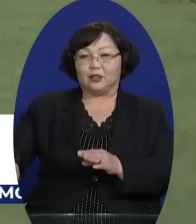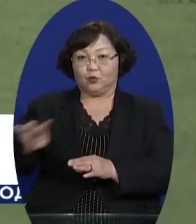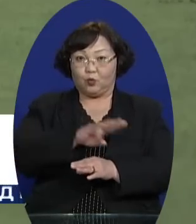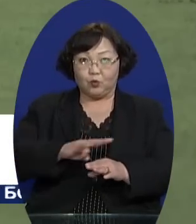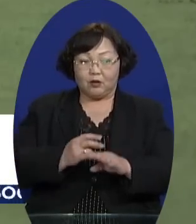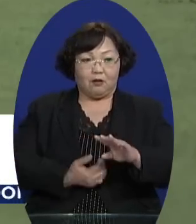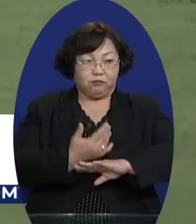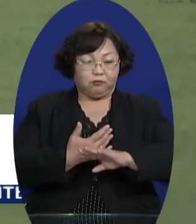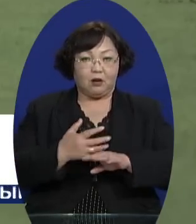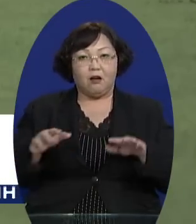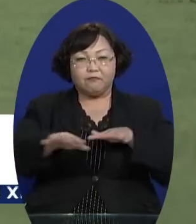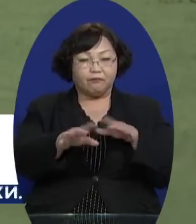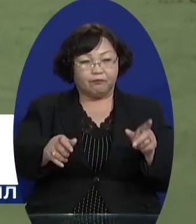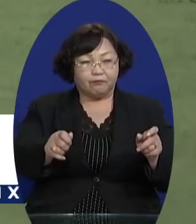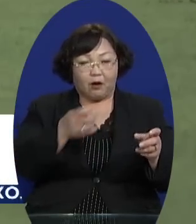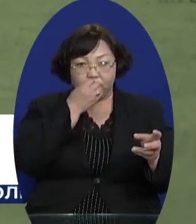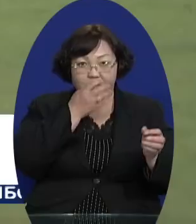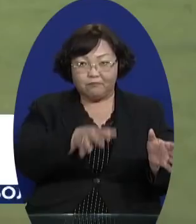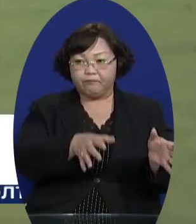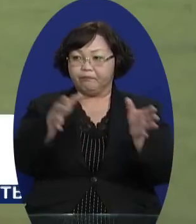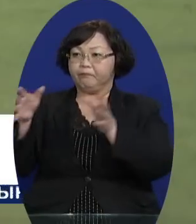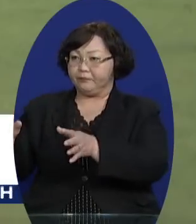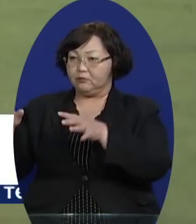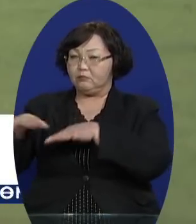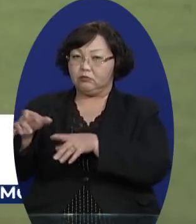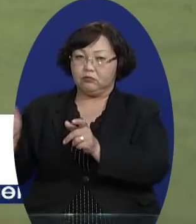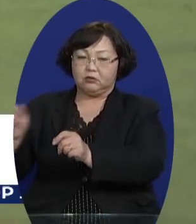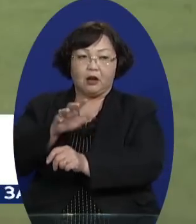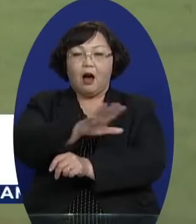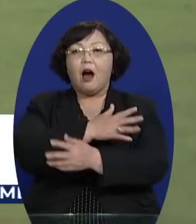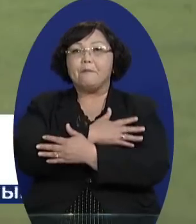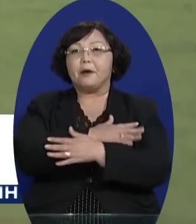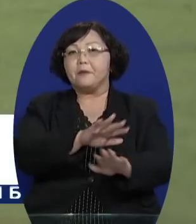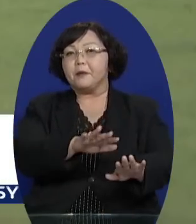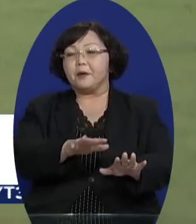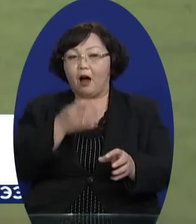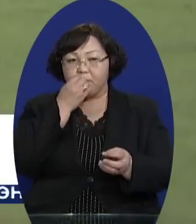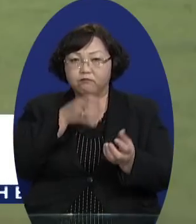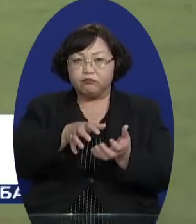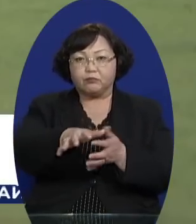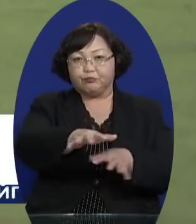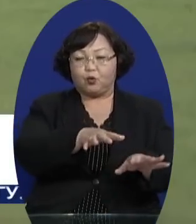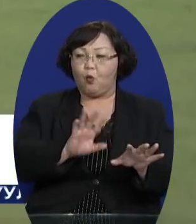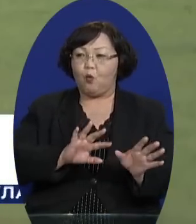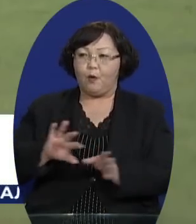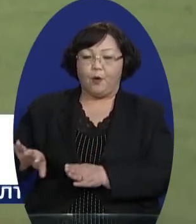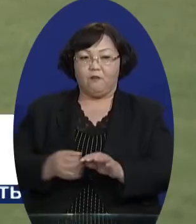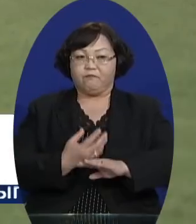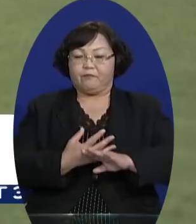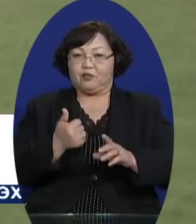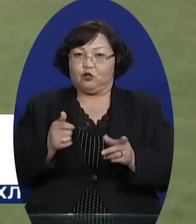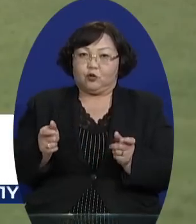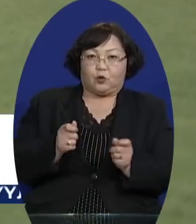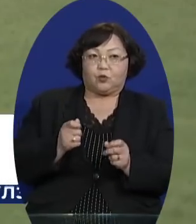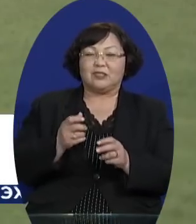сэргээх удирдлын чанартаагаар зохицуулт хийх нөхөн сэргээх байдлаар ашиглалтыг нь сайжруулах эргэцүү орчныг бүрдүүлэх юм. За өнөөгийн